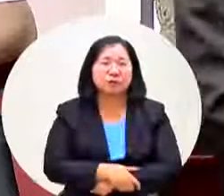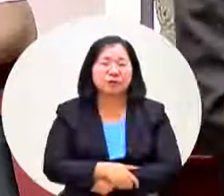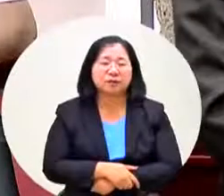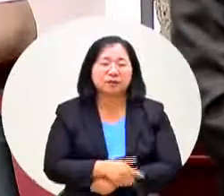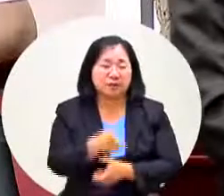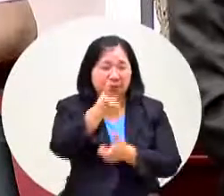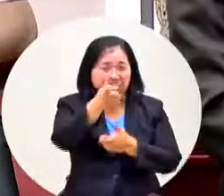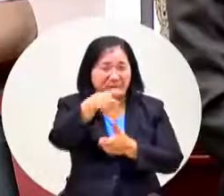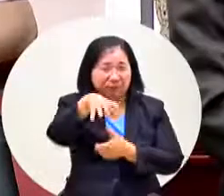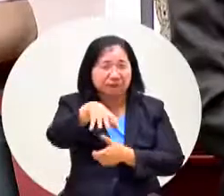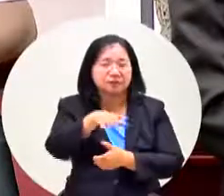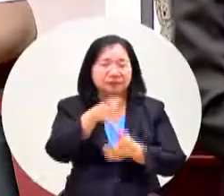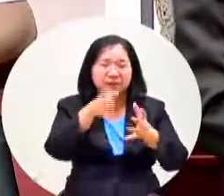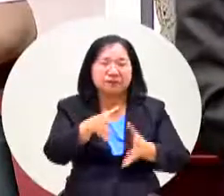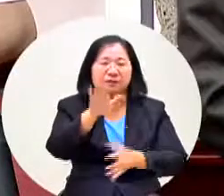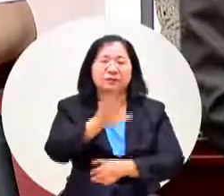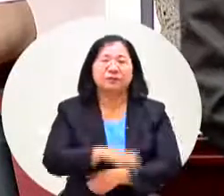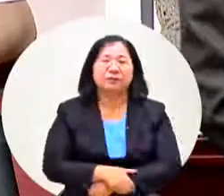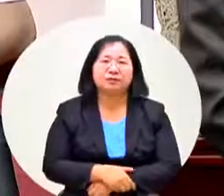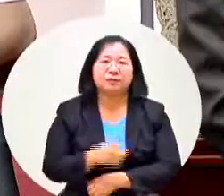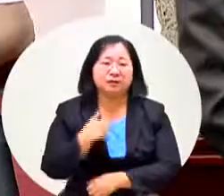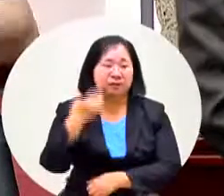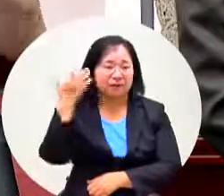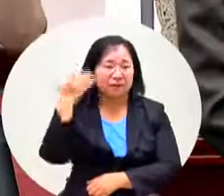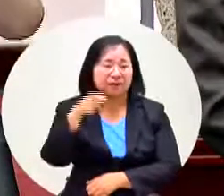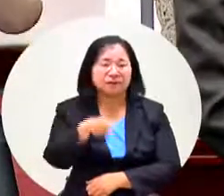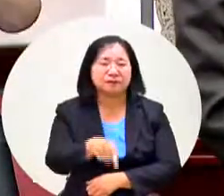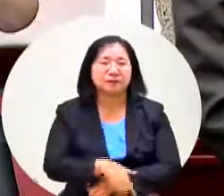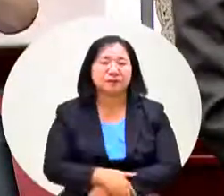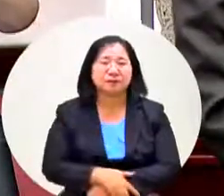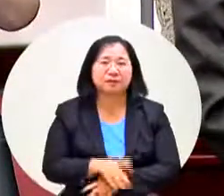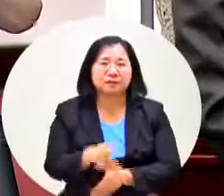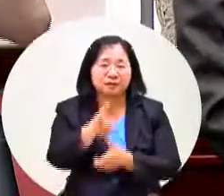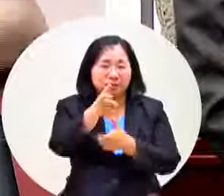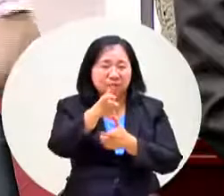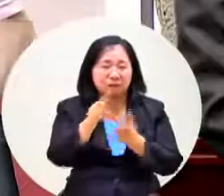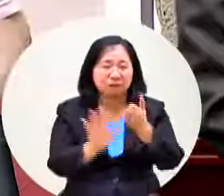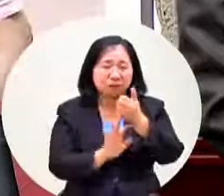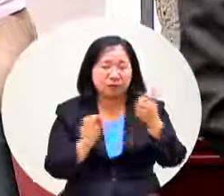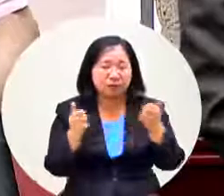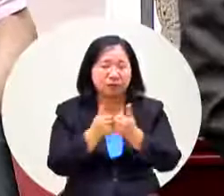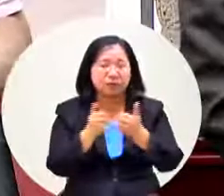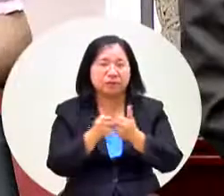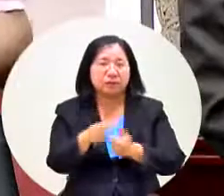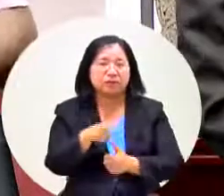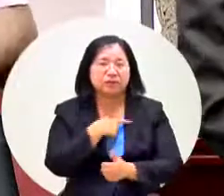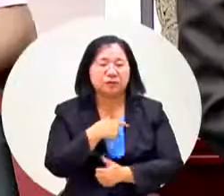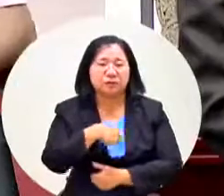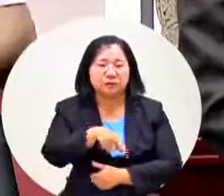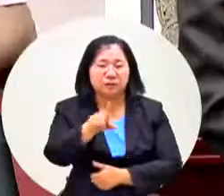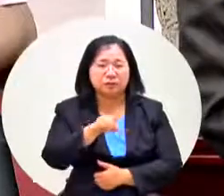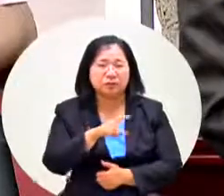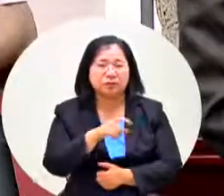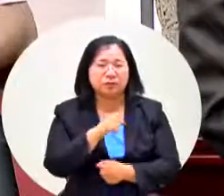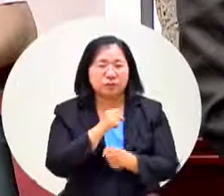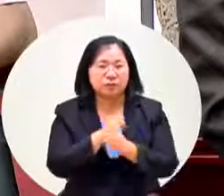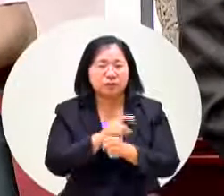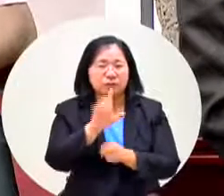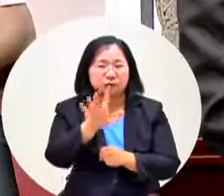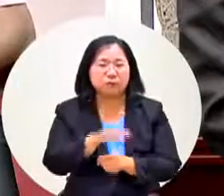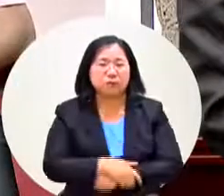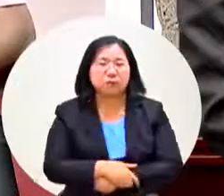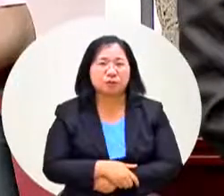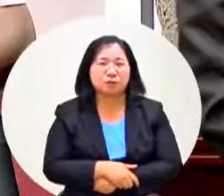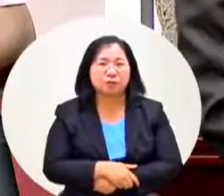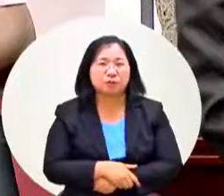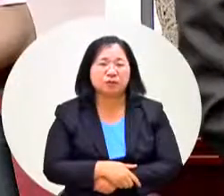是这个公园的用地啦吼。啊，但是伊目前吼，咱咧政治咧个议馆长咧做馆长的时阵，